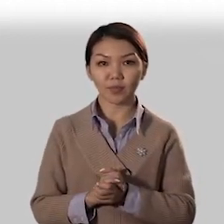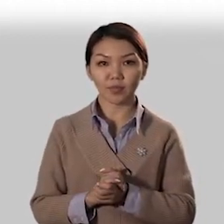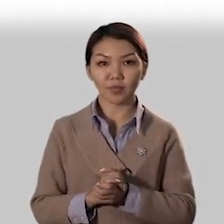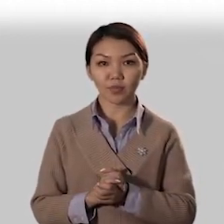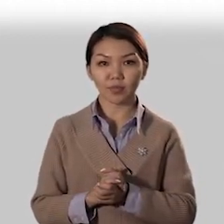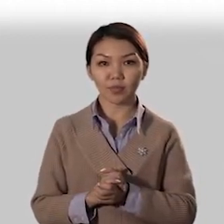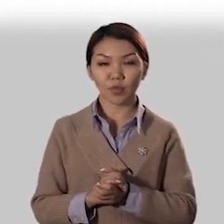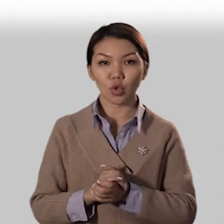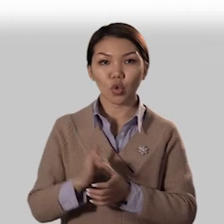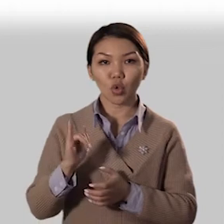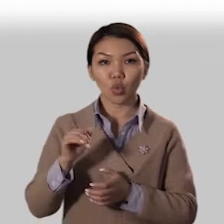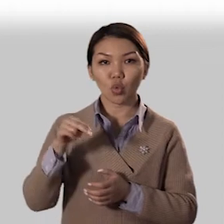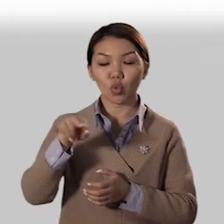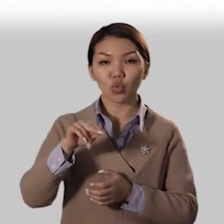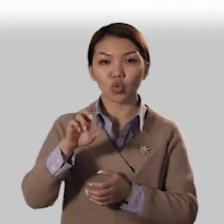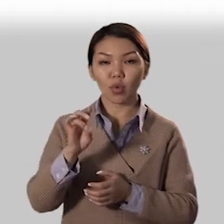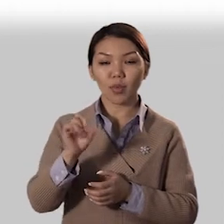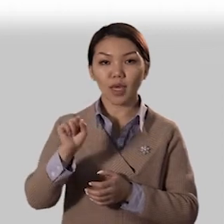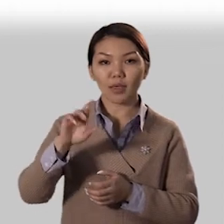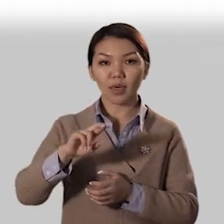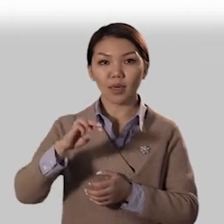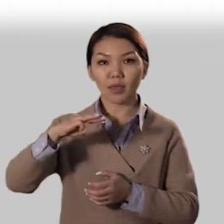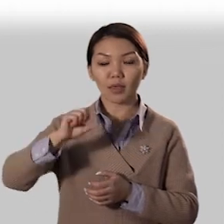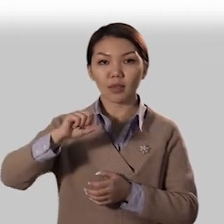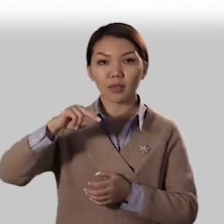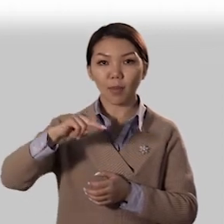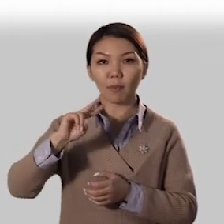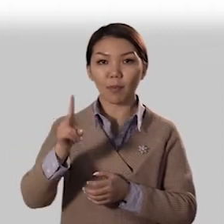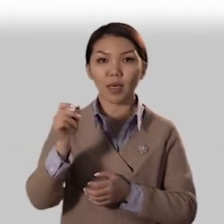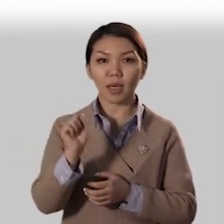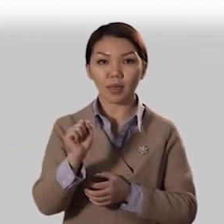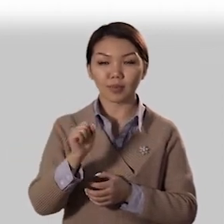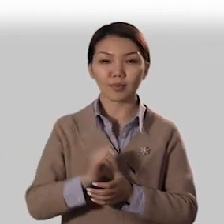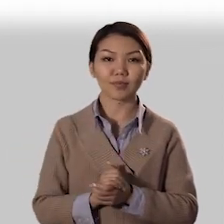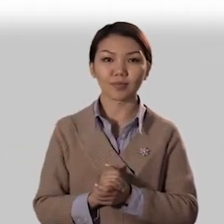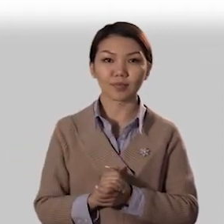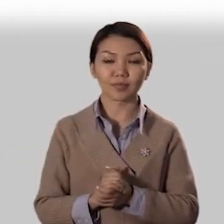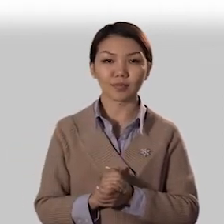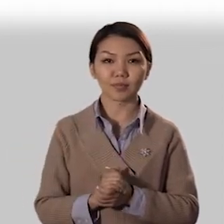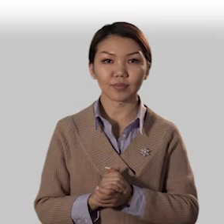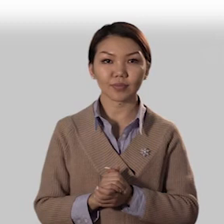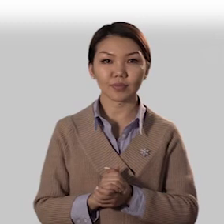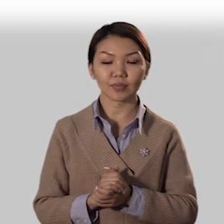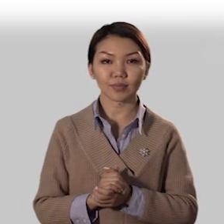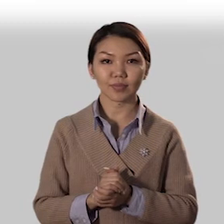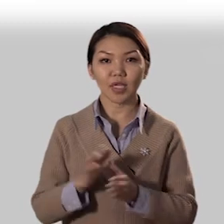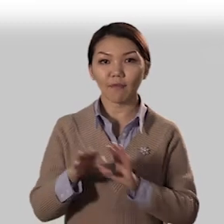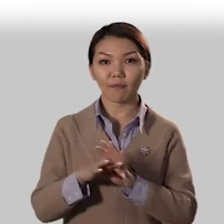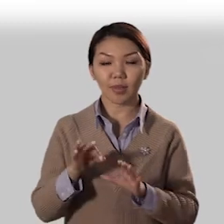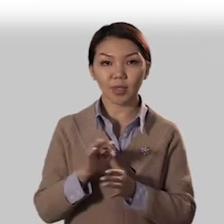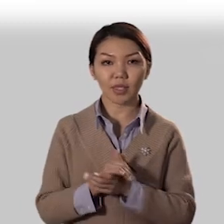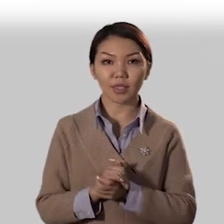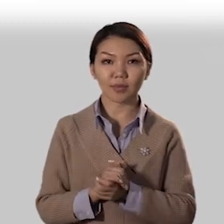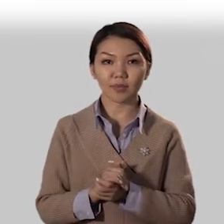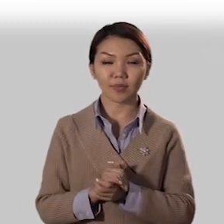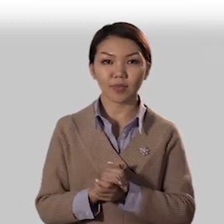правильно говорить удобная тапка как правильно согласовать